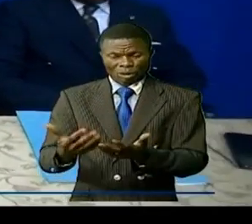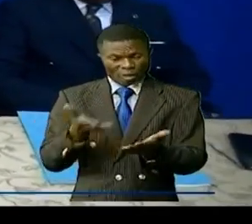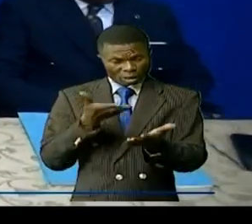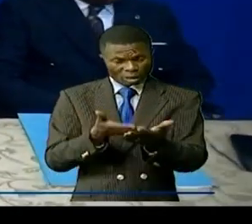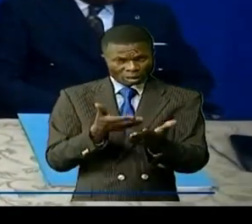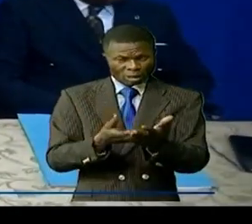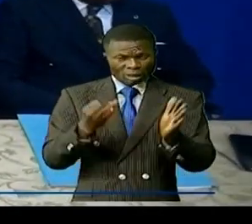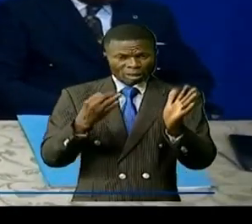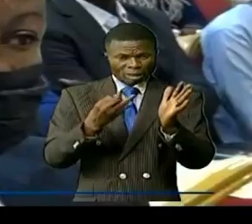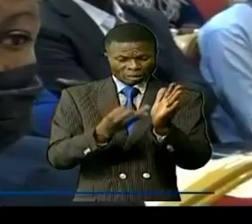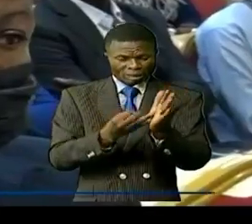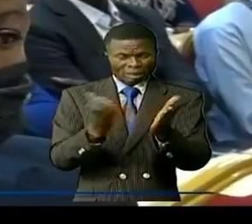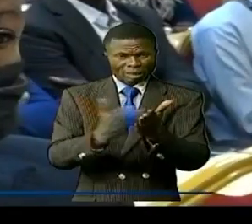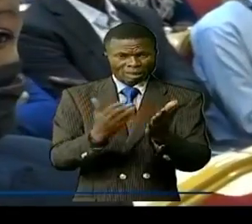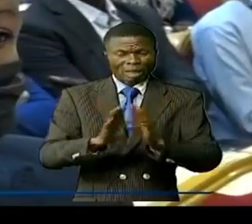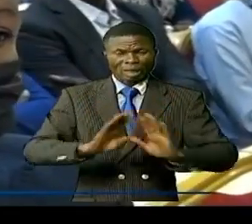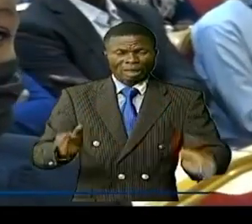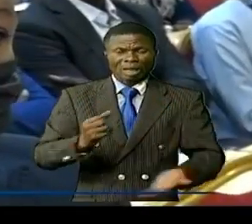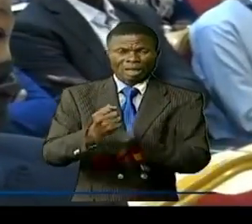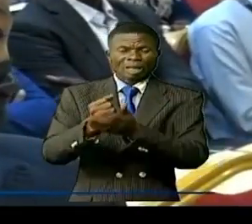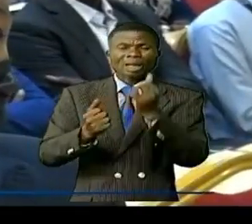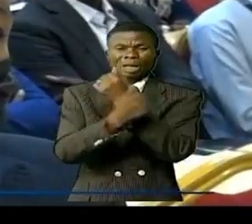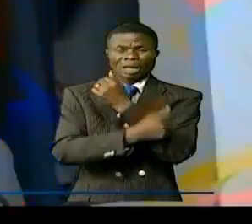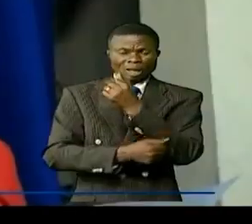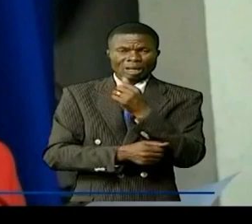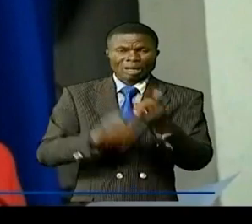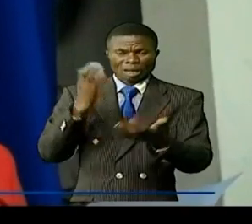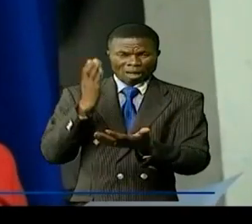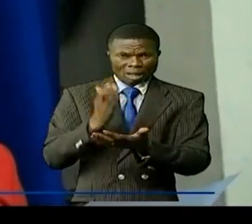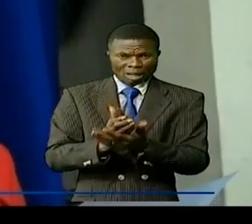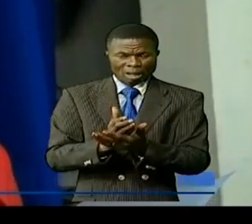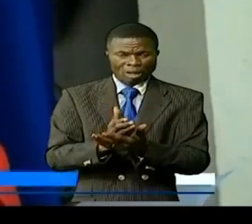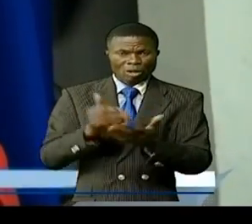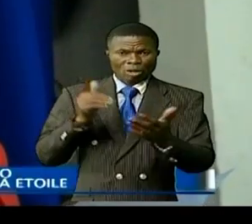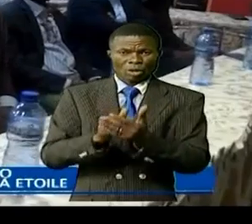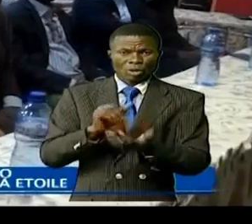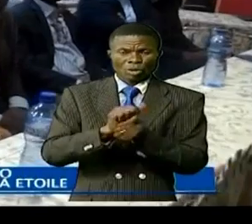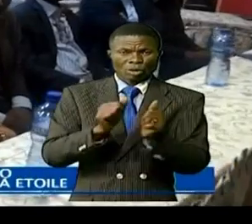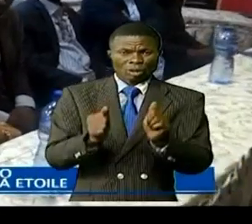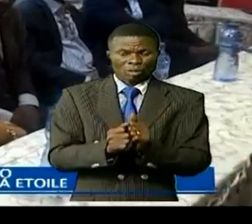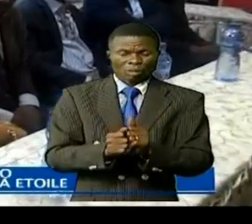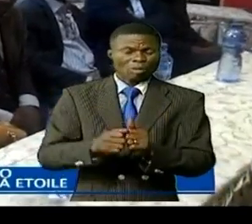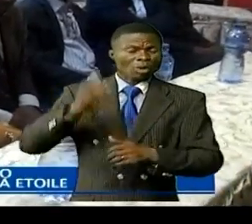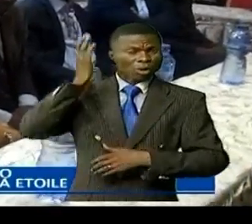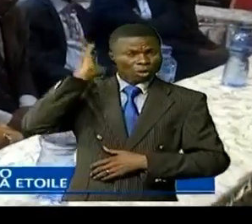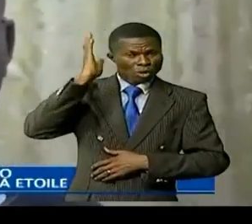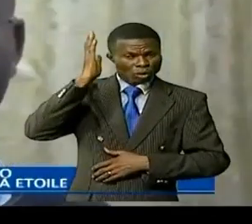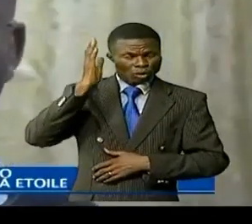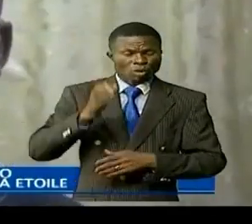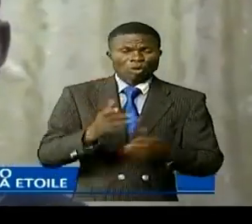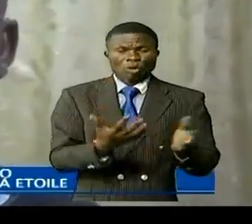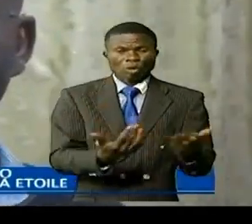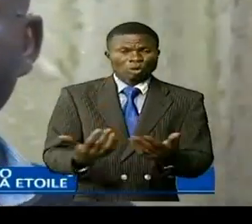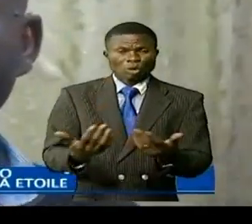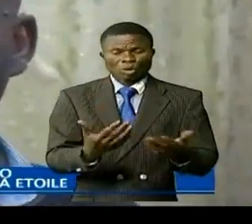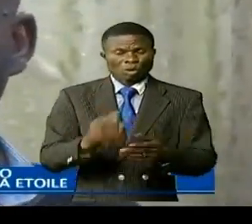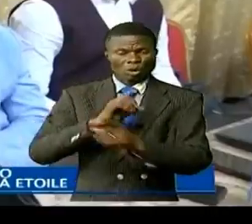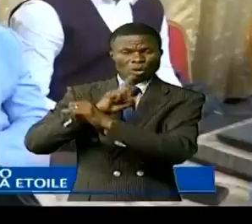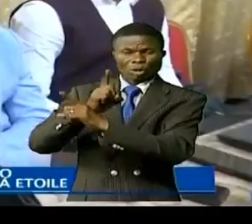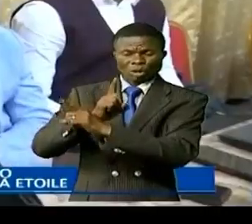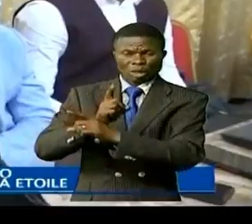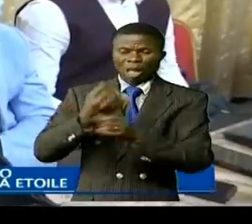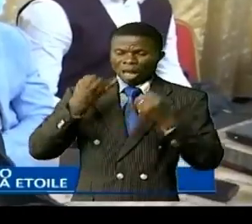7 livres capables d'aider le pays à lutter entre autres contre la cybercriminalité, aussi pour la protection des